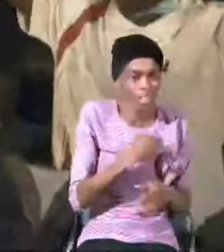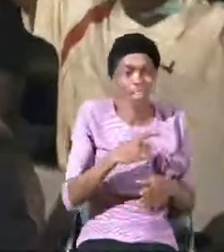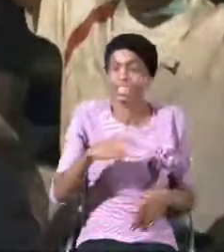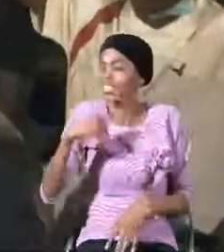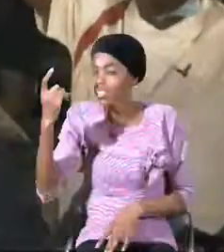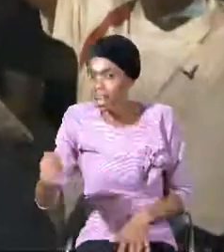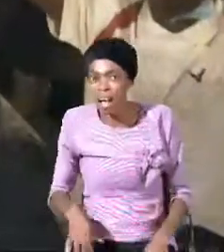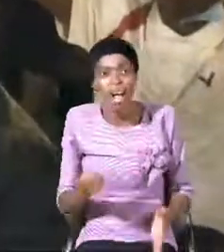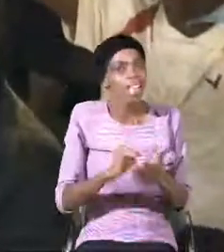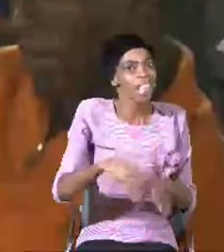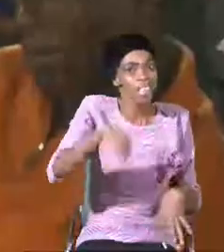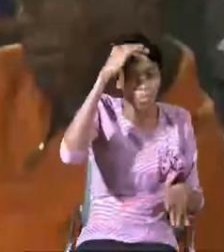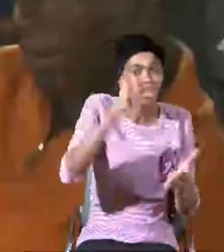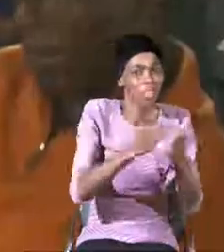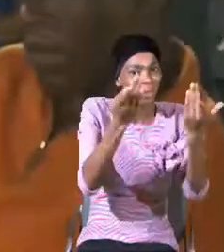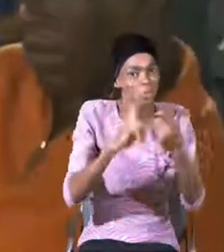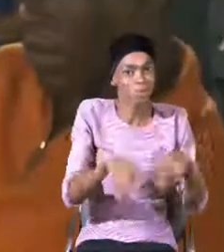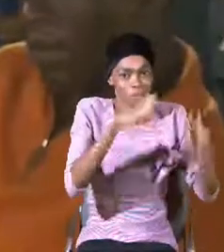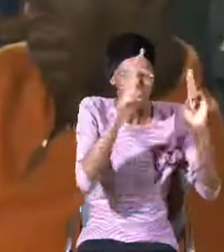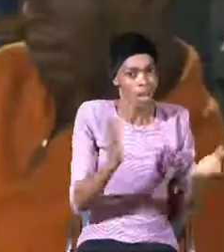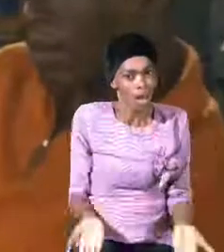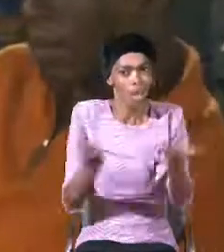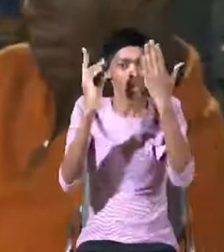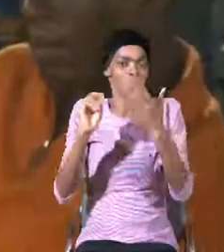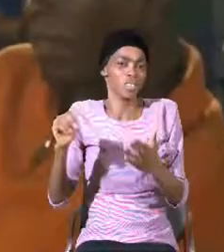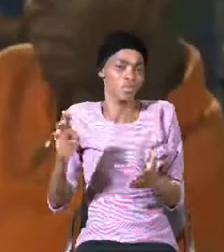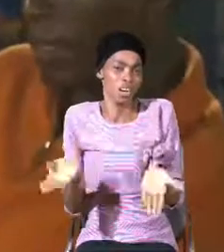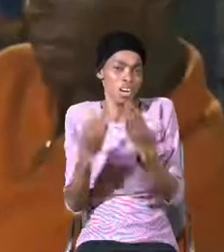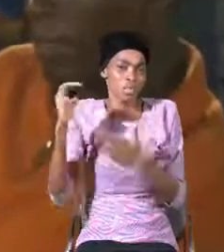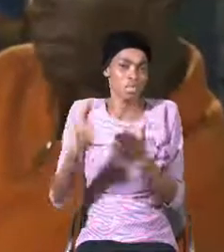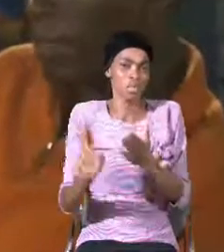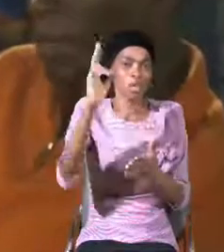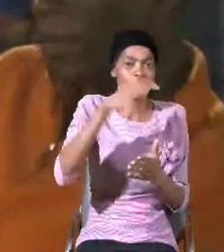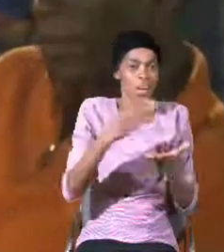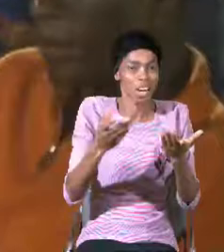anges disent, le jeune homme que tu veux honorer, élève-le,